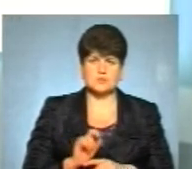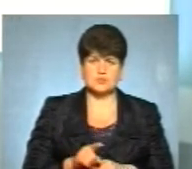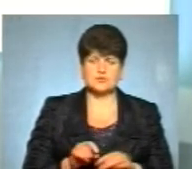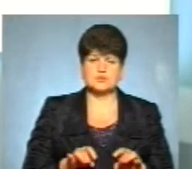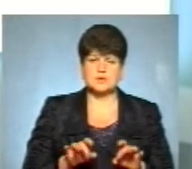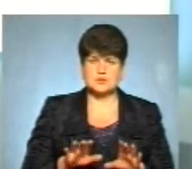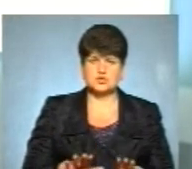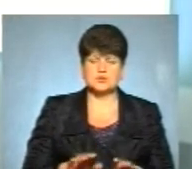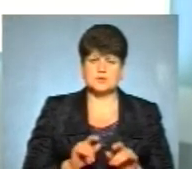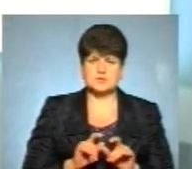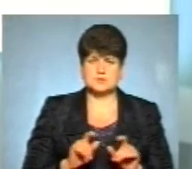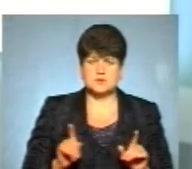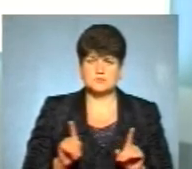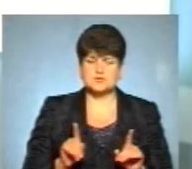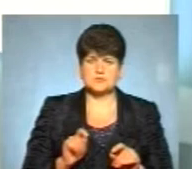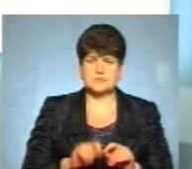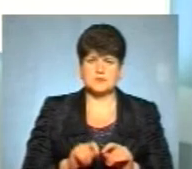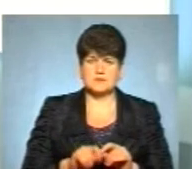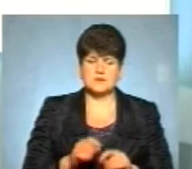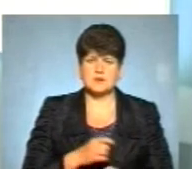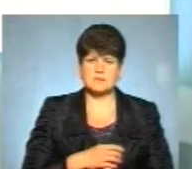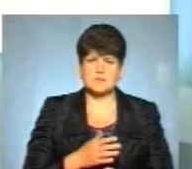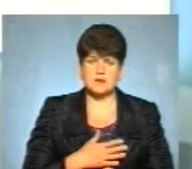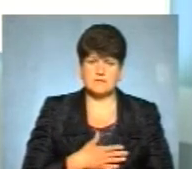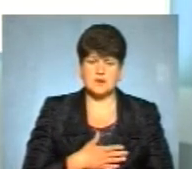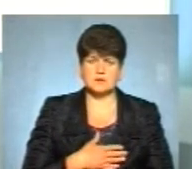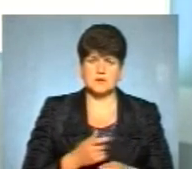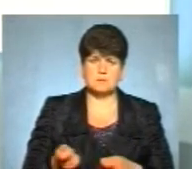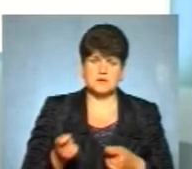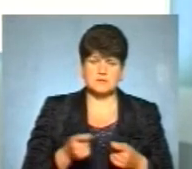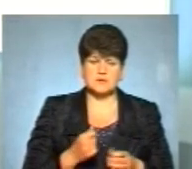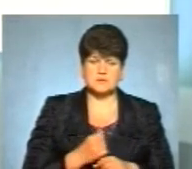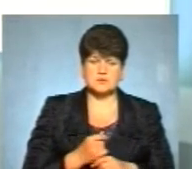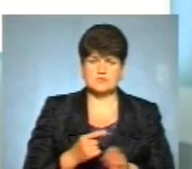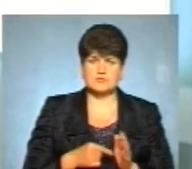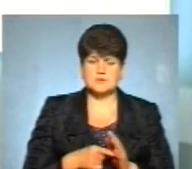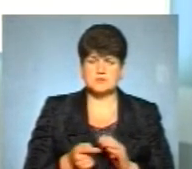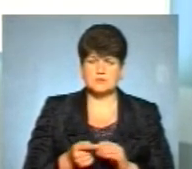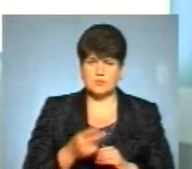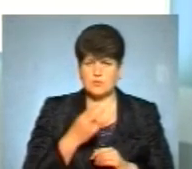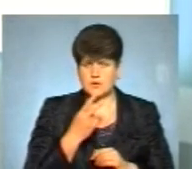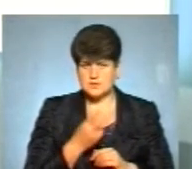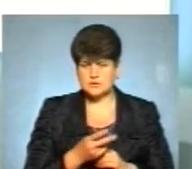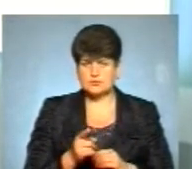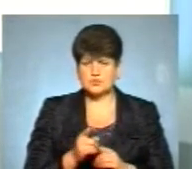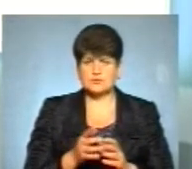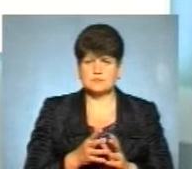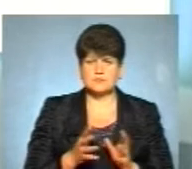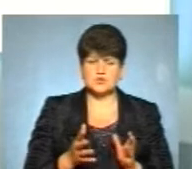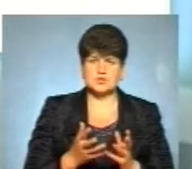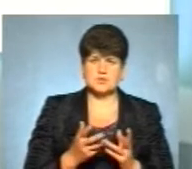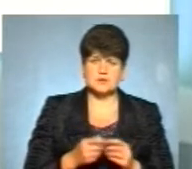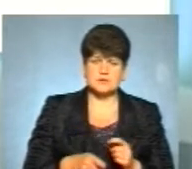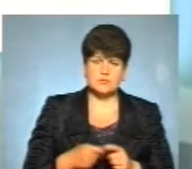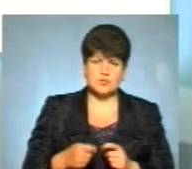рішення оперативного штабу щодо перевірки приватних перевізників, які працюють у місті Тернополі, адже бачимо, що більша кількість